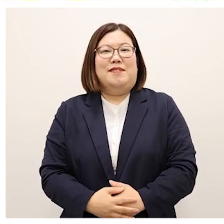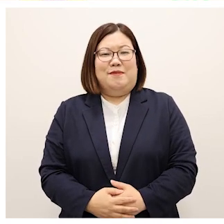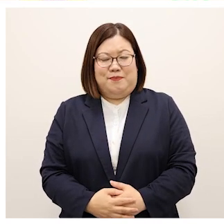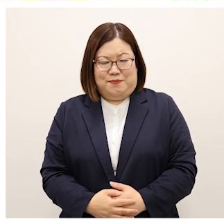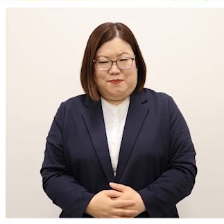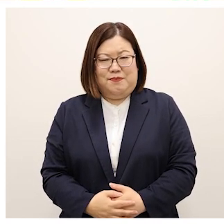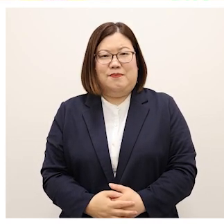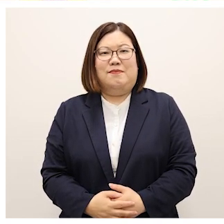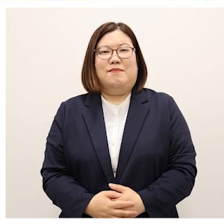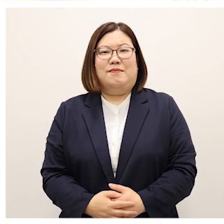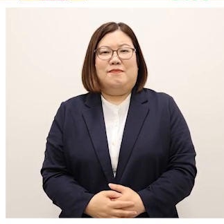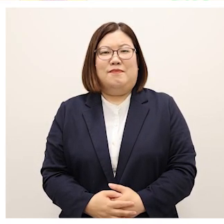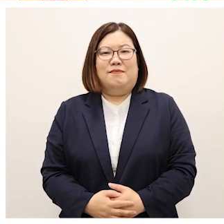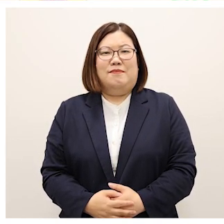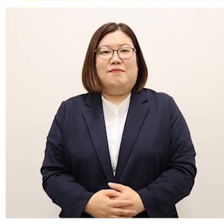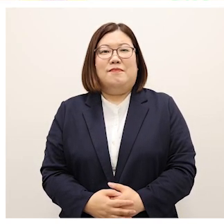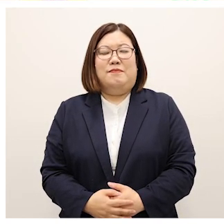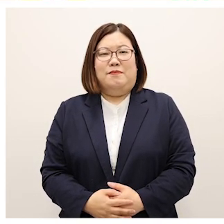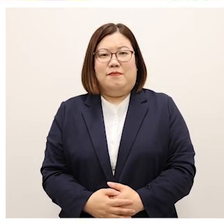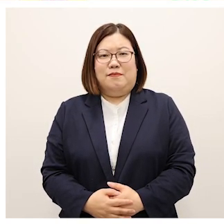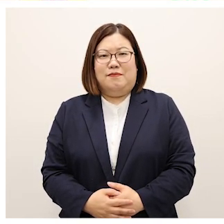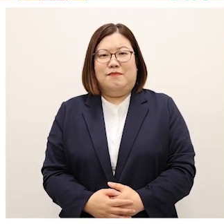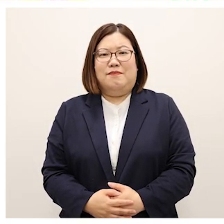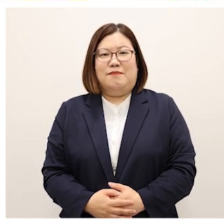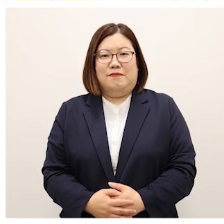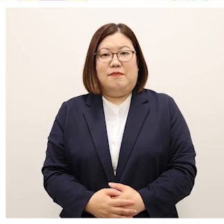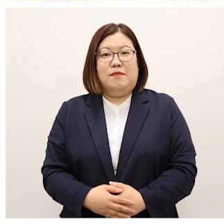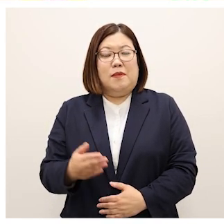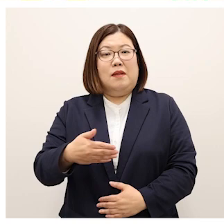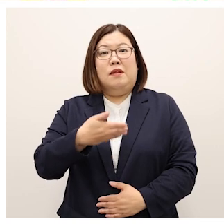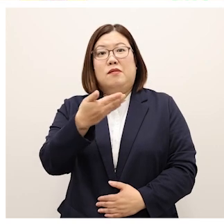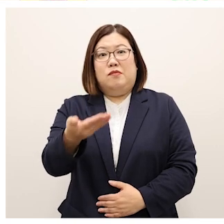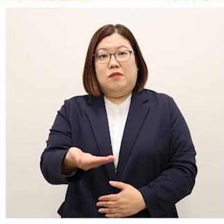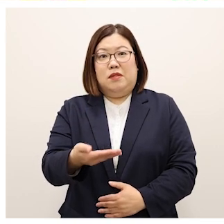交流の架け橋となっていただくことを願っております。